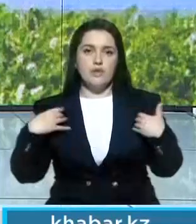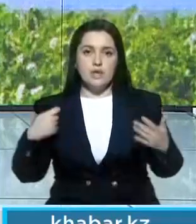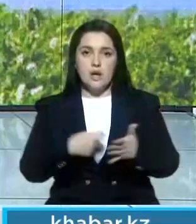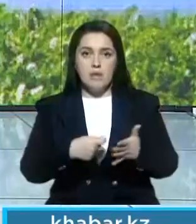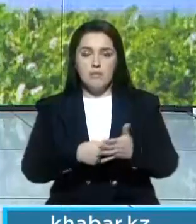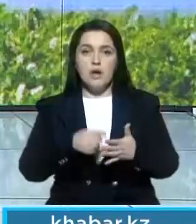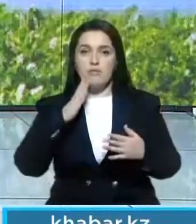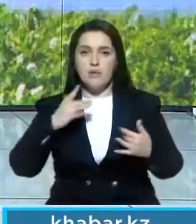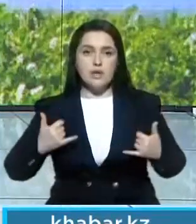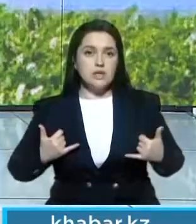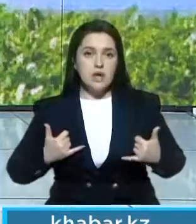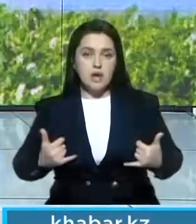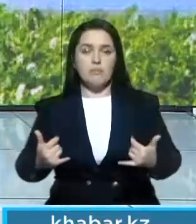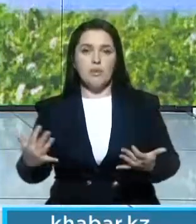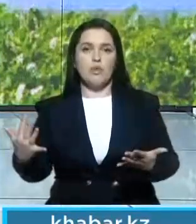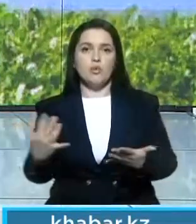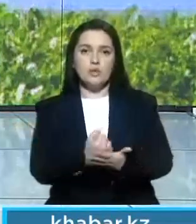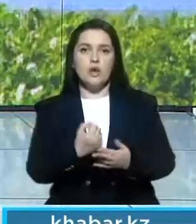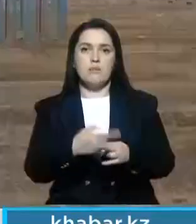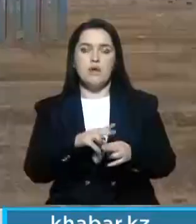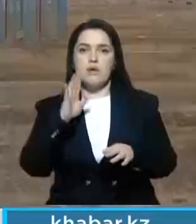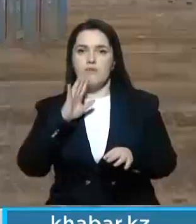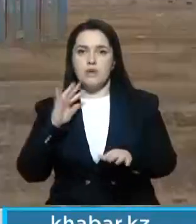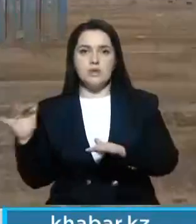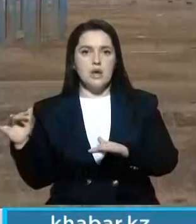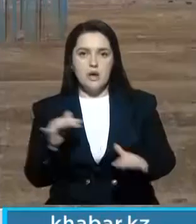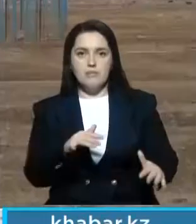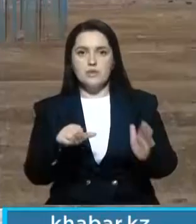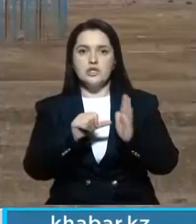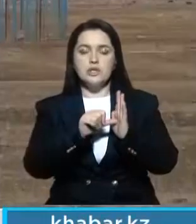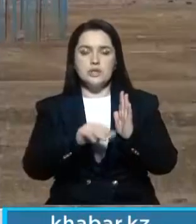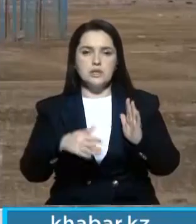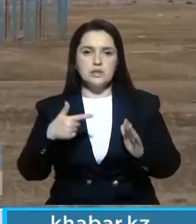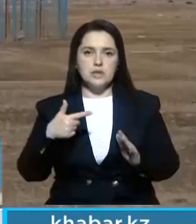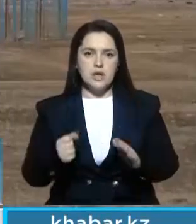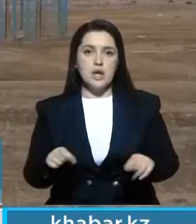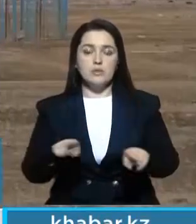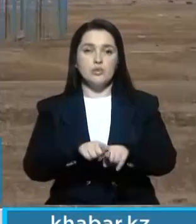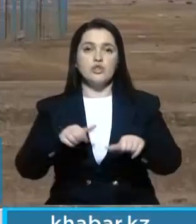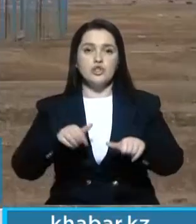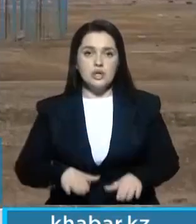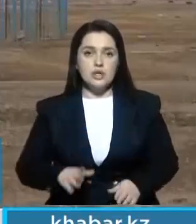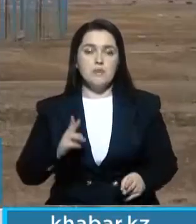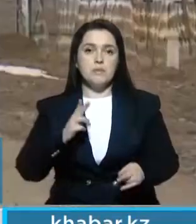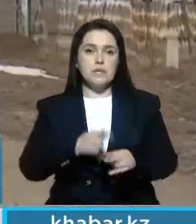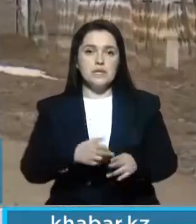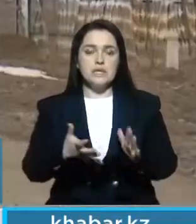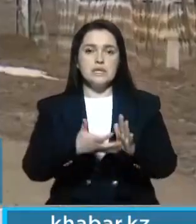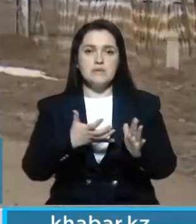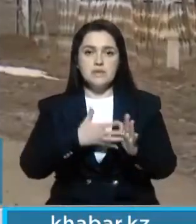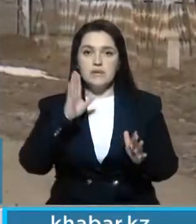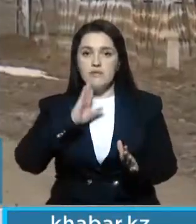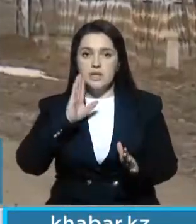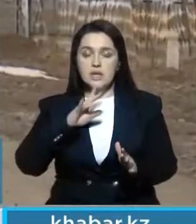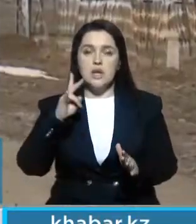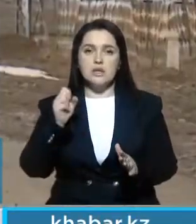обводнения запрошенных лиманов удастся направить потоки талой воды на территорию более чем 6 тысяч гектаров. Вот такое решение позволит предотвратить